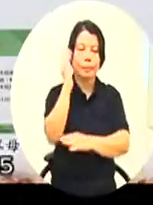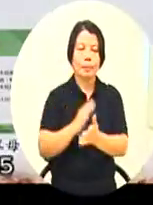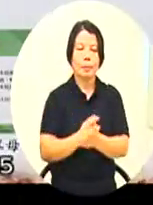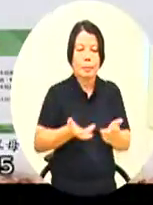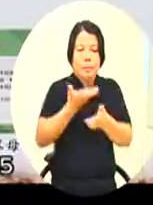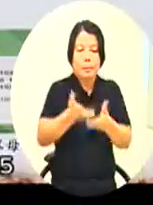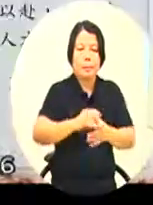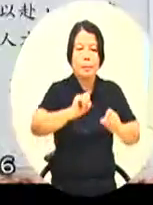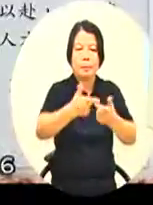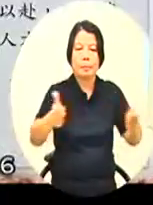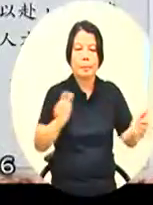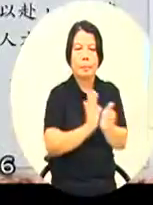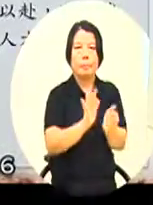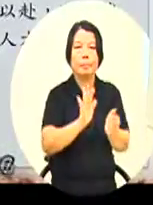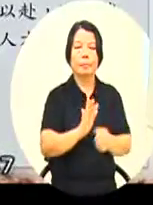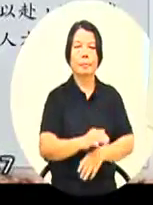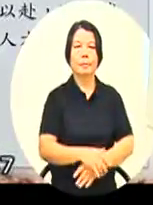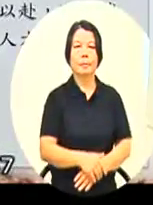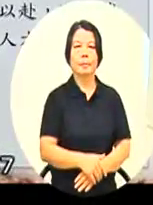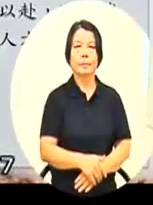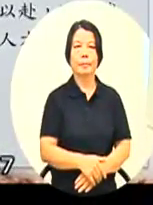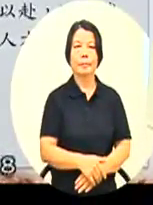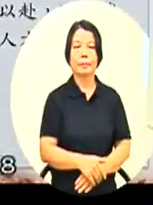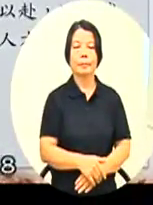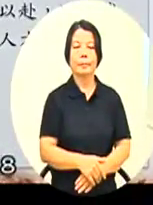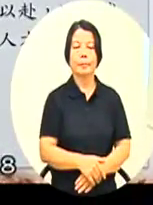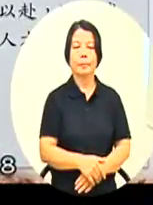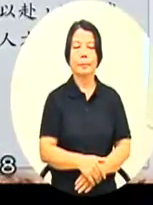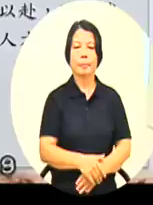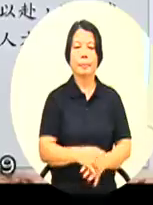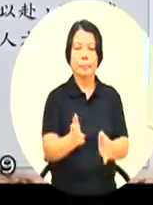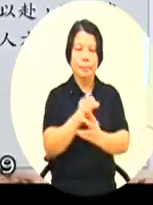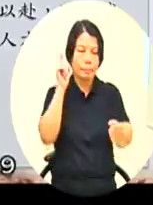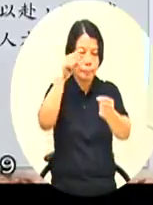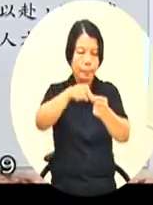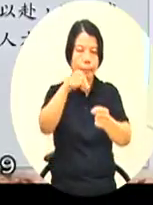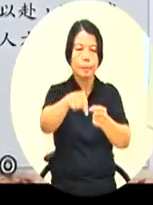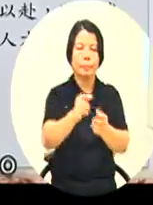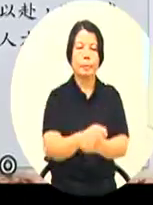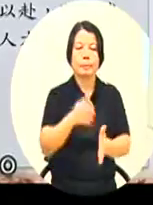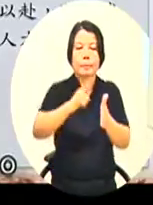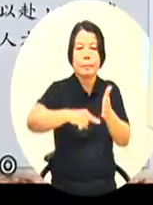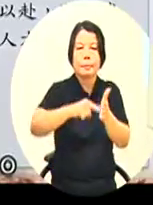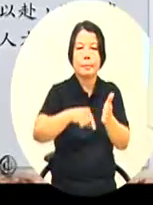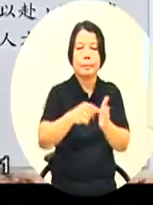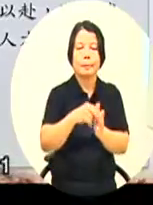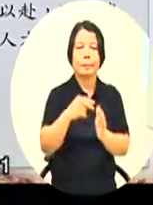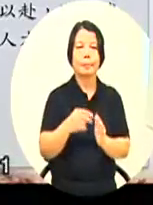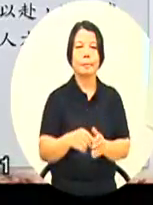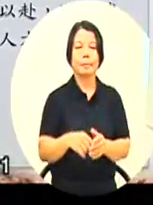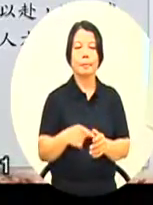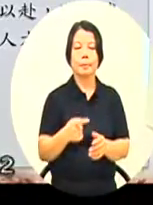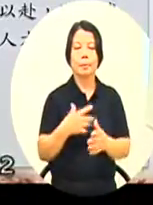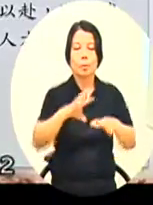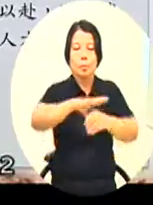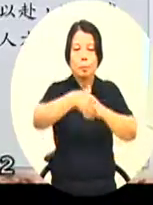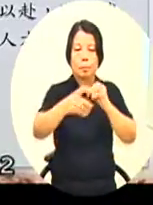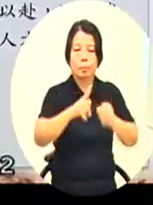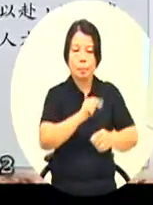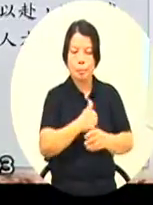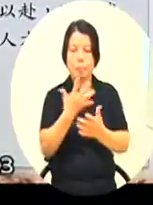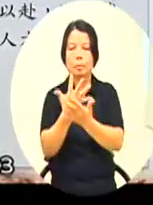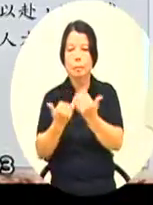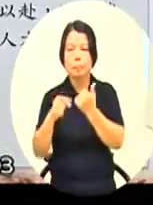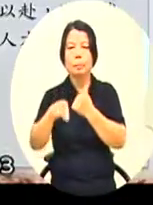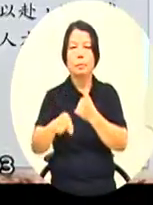面向的一个帮忙。所以在展望上面我比较简单的讲，就是说我就说我们包括我们的老师我们的学生，